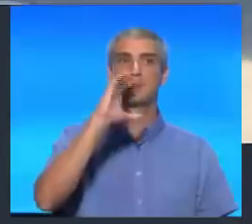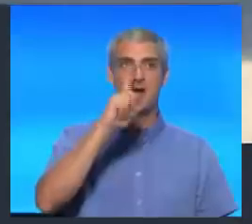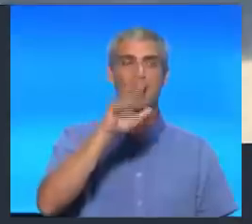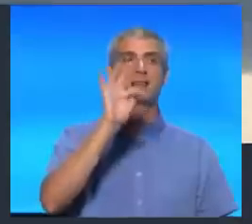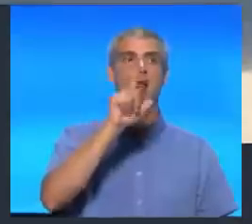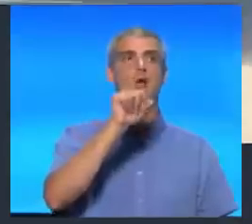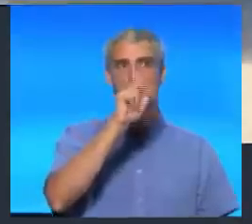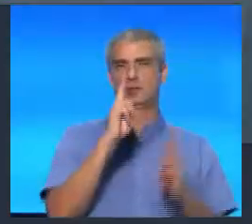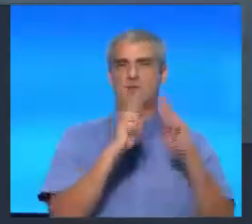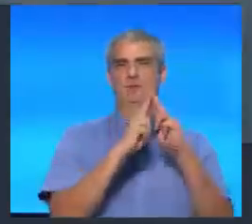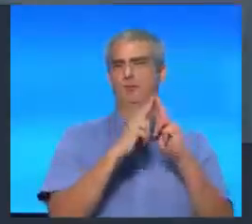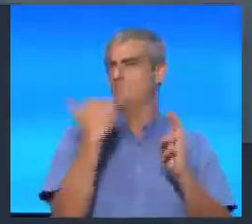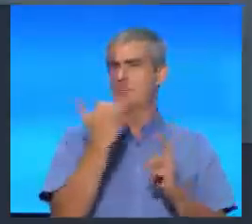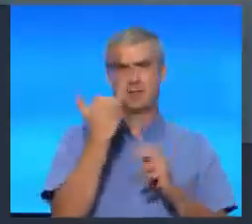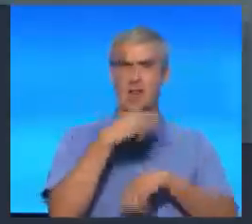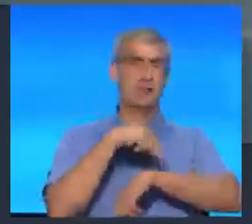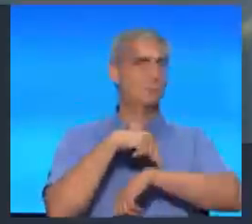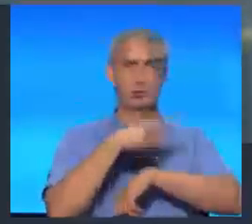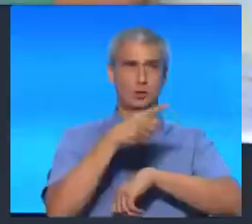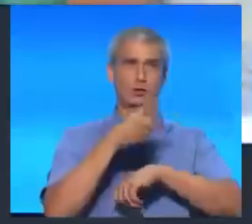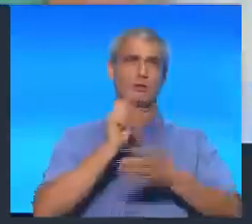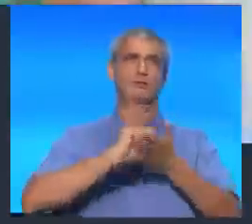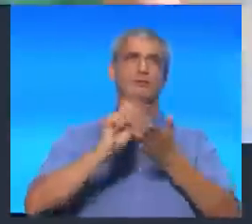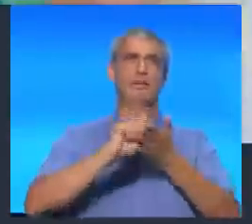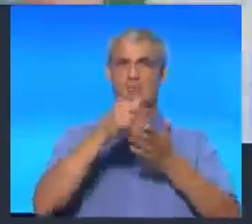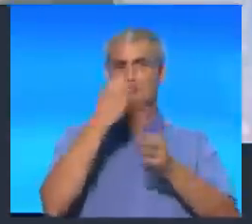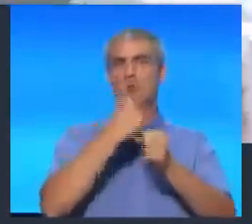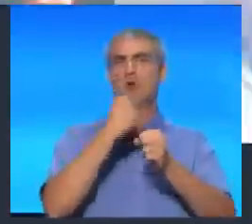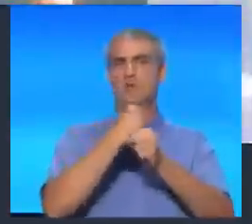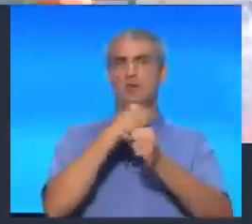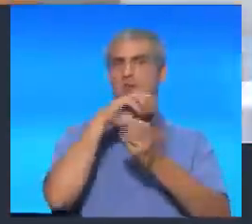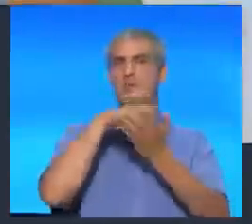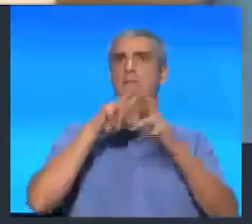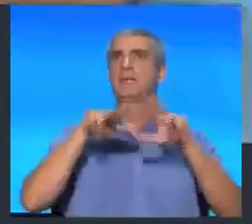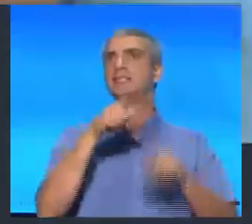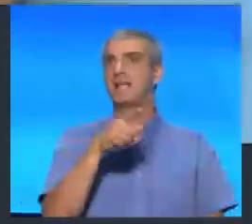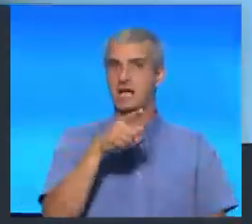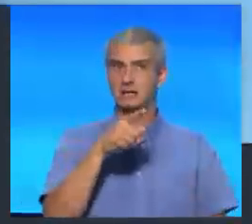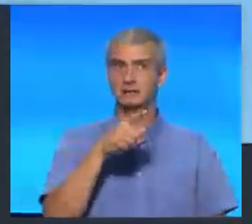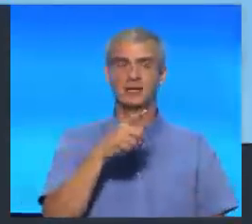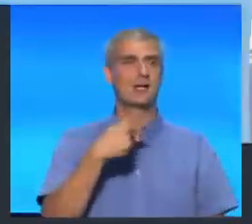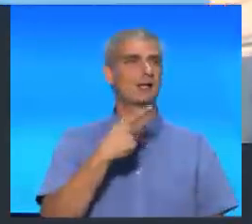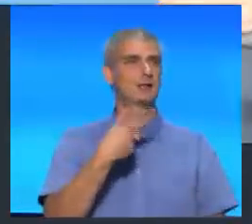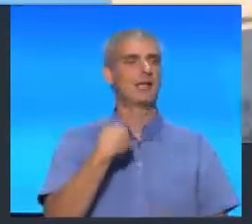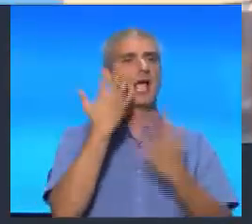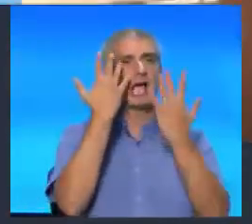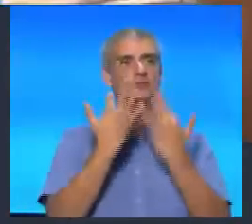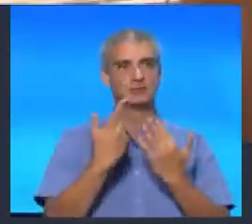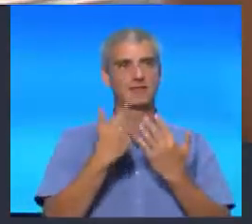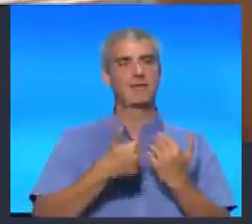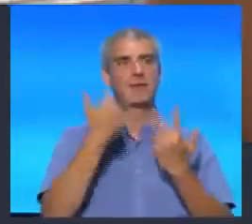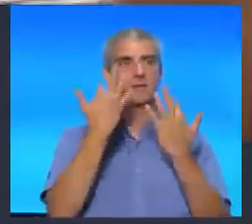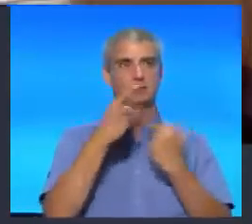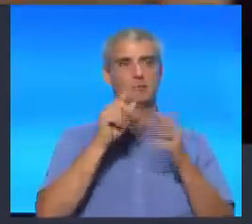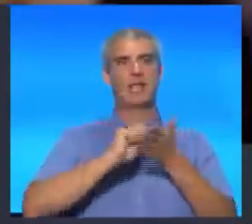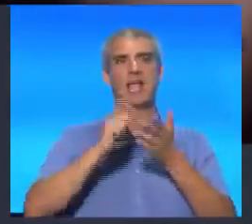תוכלו לפגוש בדרך כלל בשעות האלה במשרדים שבהן הן עובדות במרכז הארץ. חשבת שכר ומנהלת חשבונות ראשית בחברה